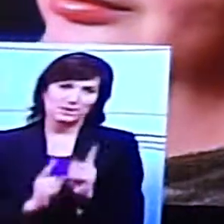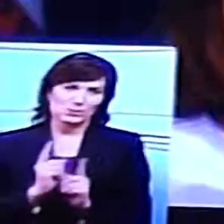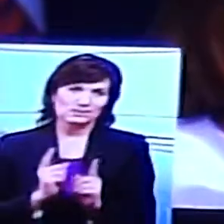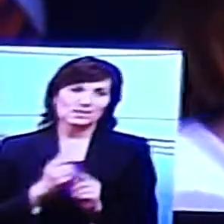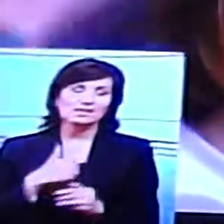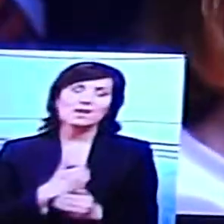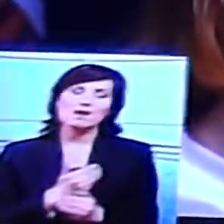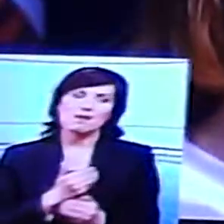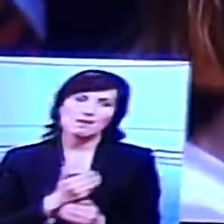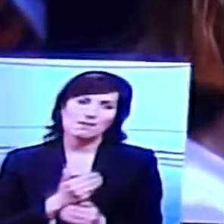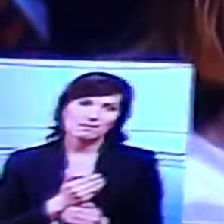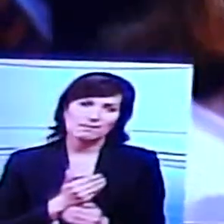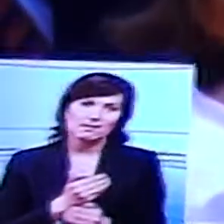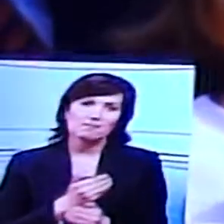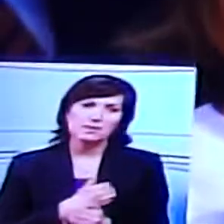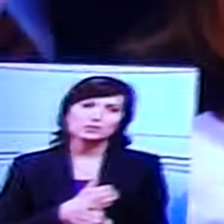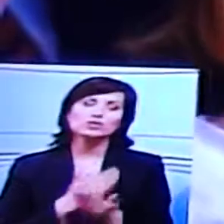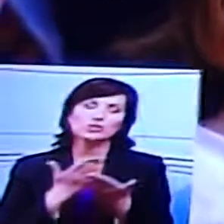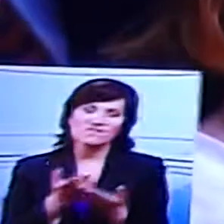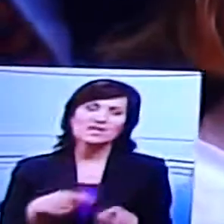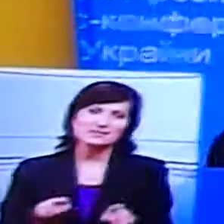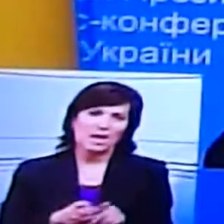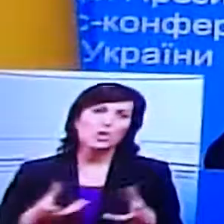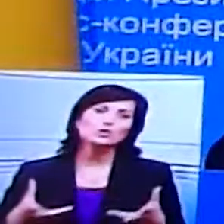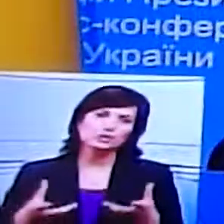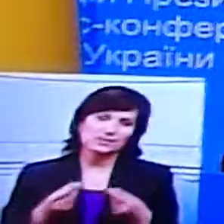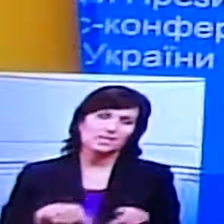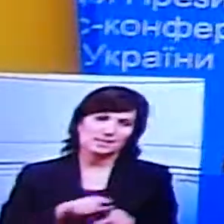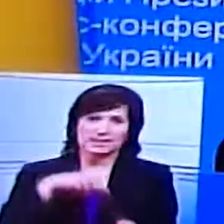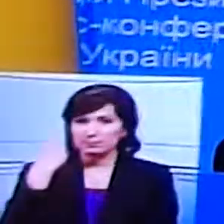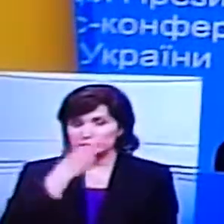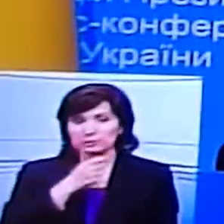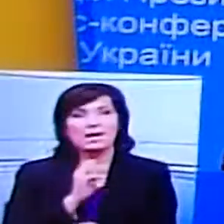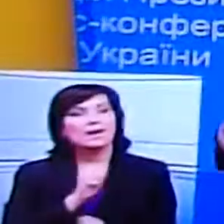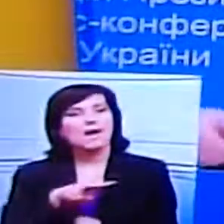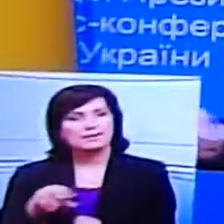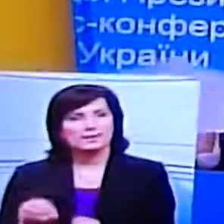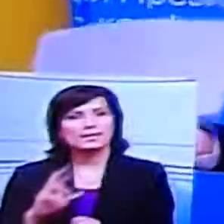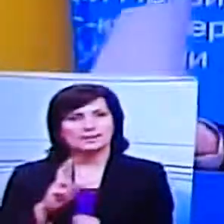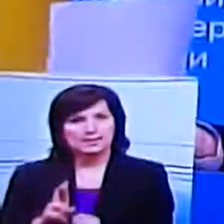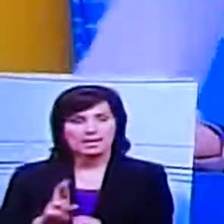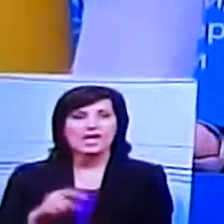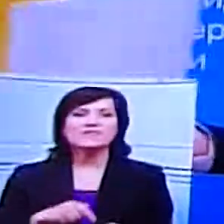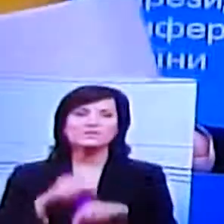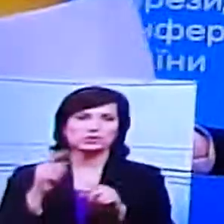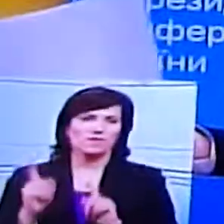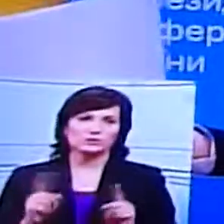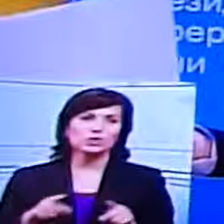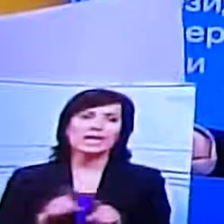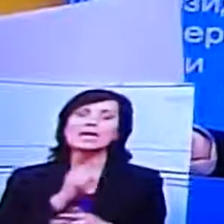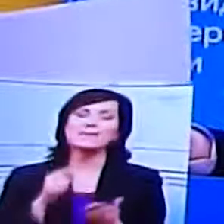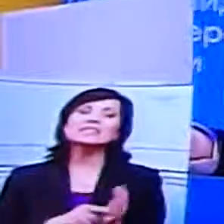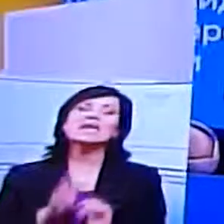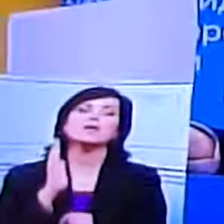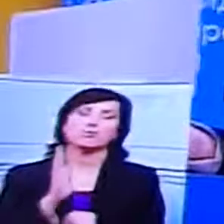І я бажаю, щоб вона, на вас вона також діяла таким чином. Але я відчував, що таке